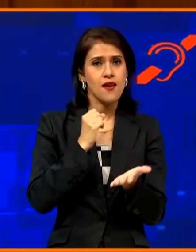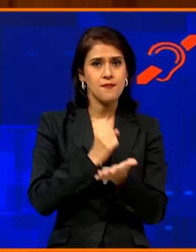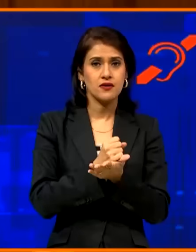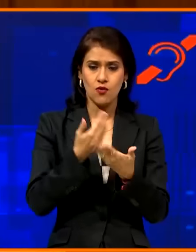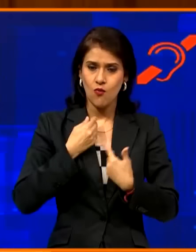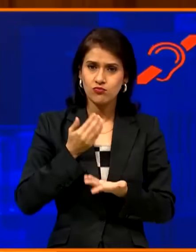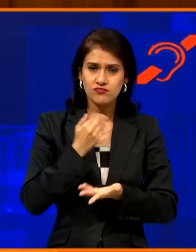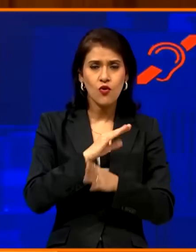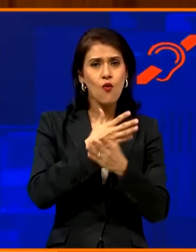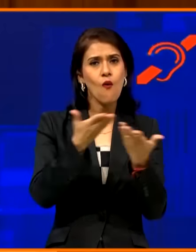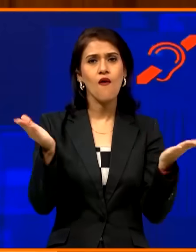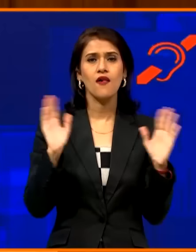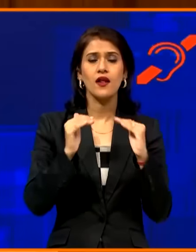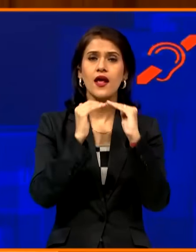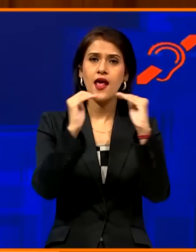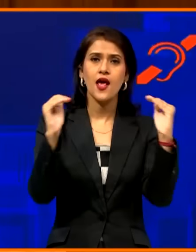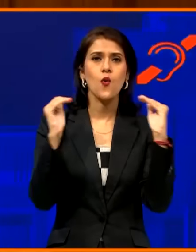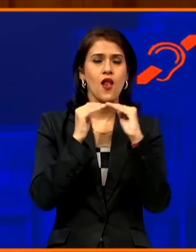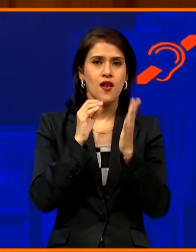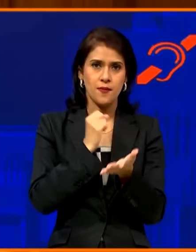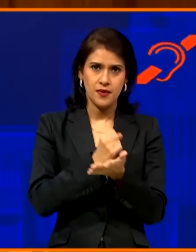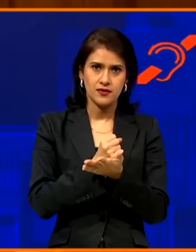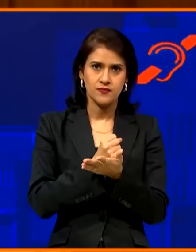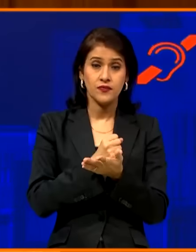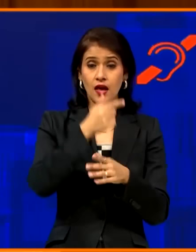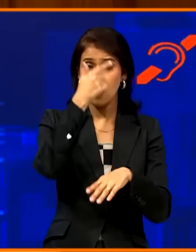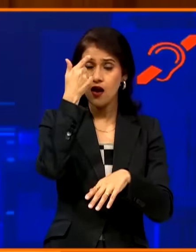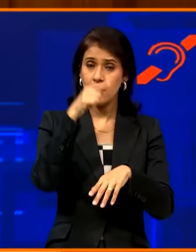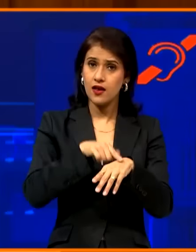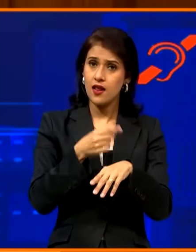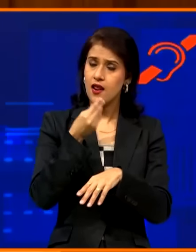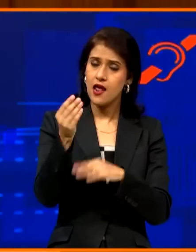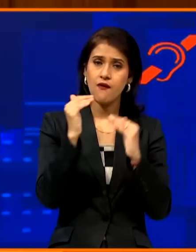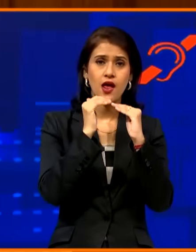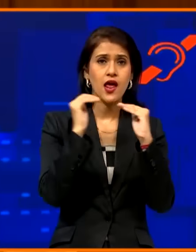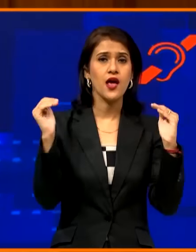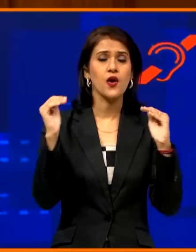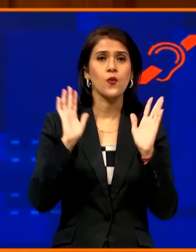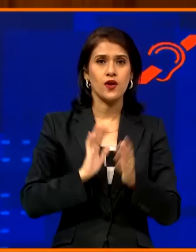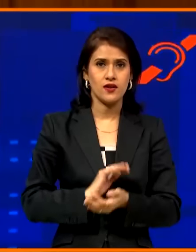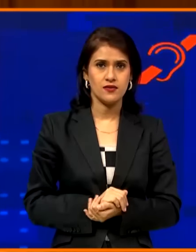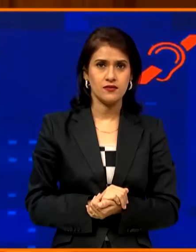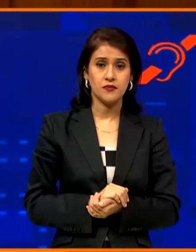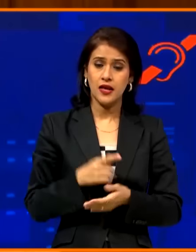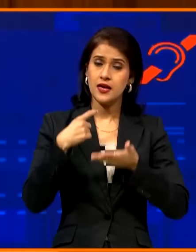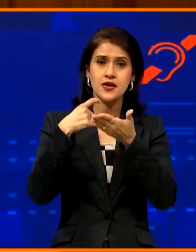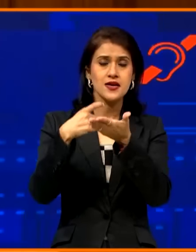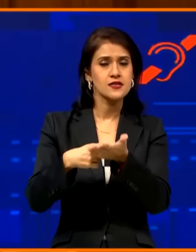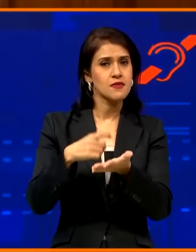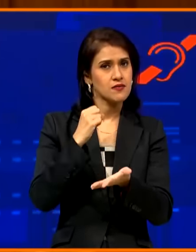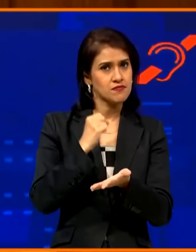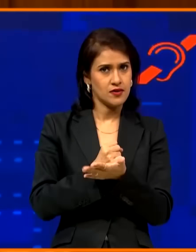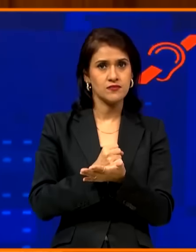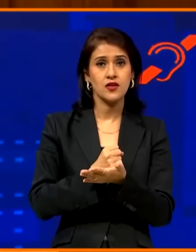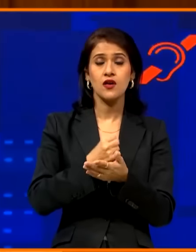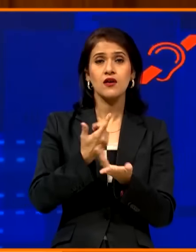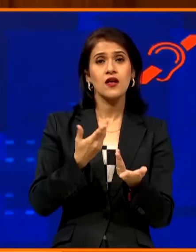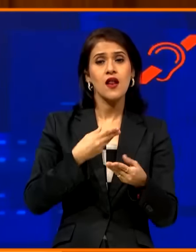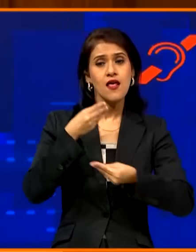बराबर की हिस्सेदारी होनी चाहिए बराबर का मौका मिलना चाहिए उनका सम्मान होना चाहिए अपॉर्चुनिटी